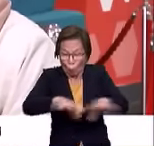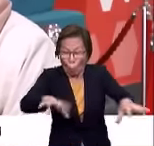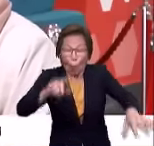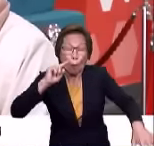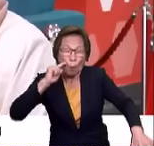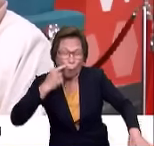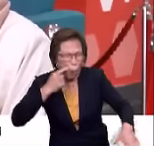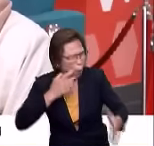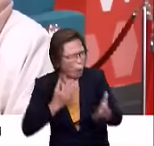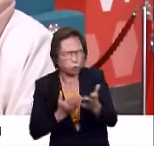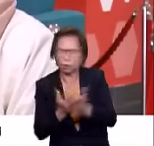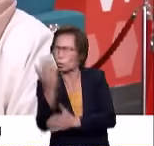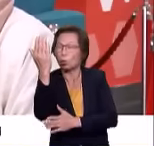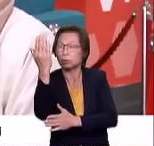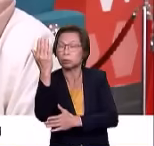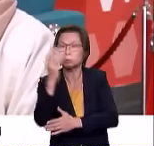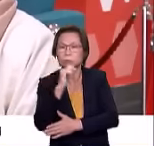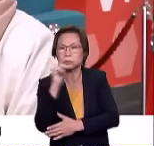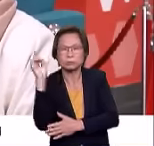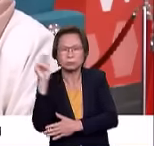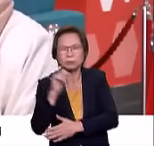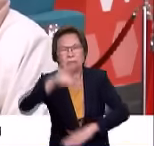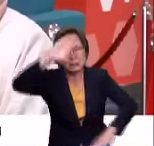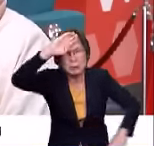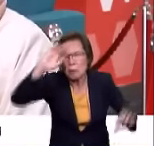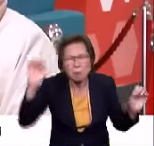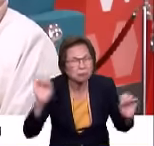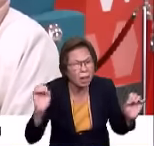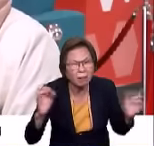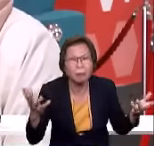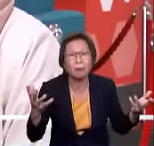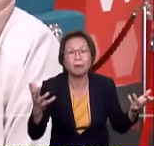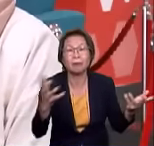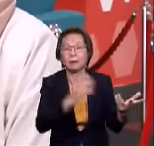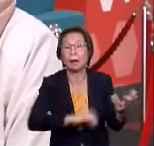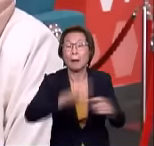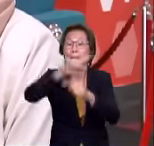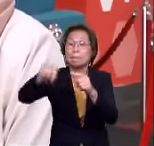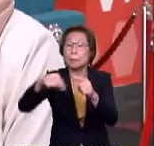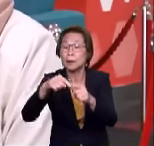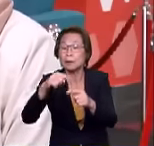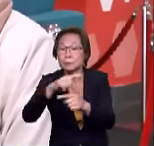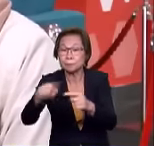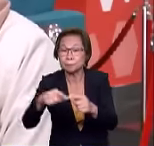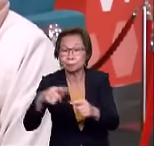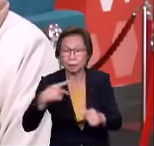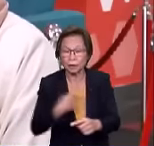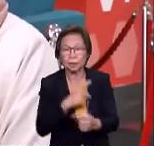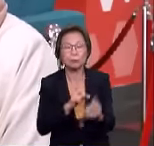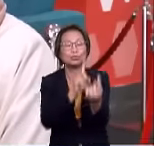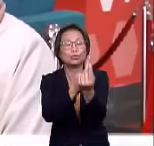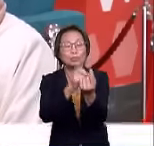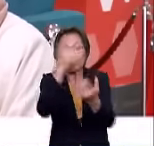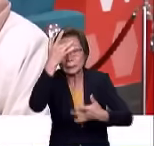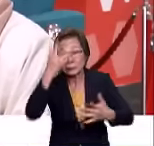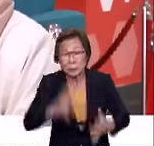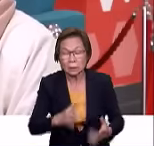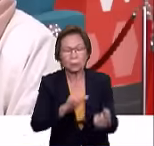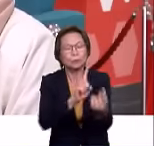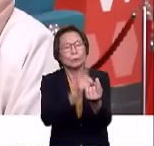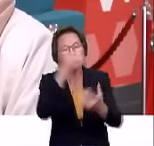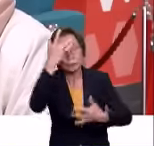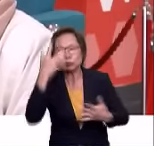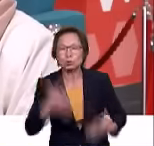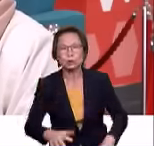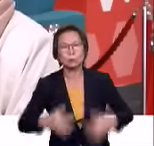serius terus tanpa simptom seperti demam. Jadi apabila kita jumpa pesakit ini sebenarnya